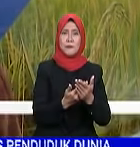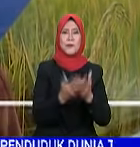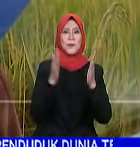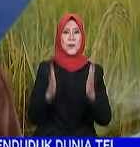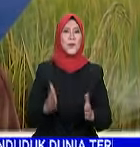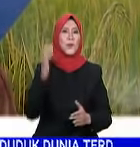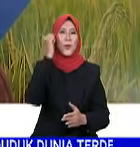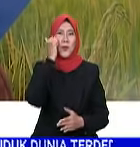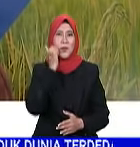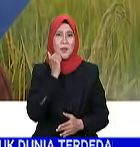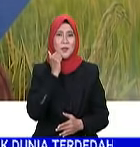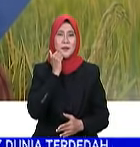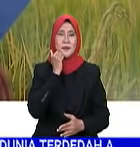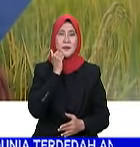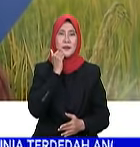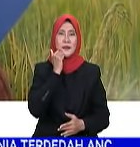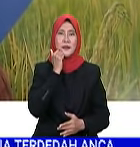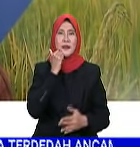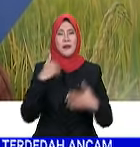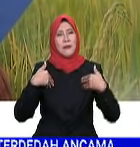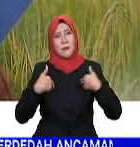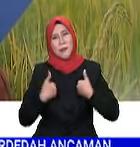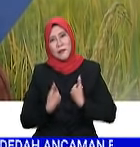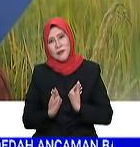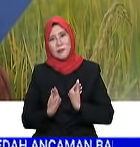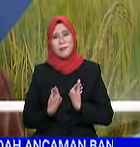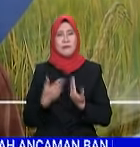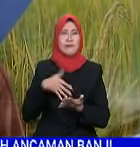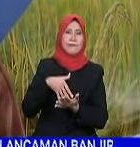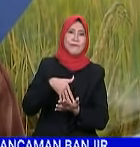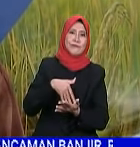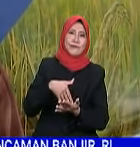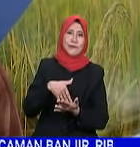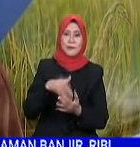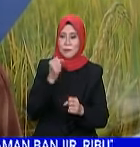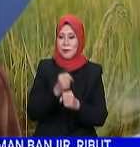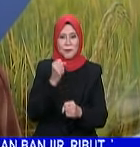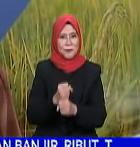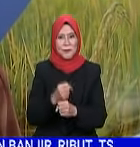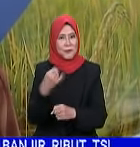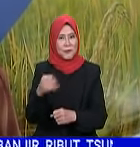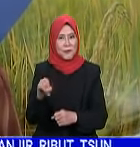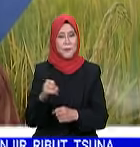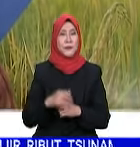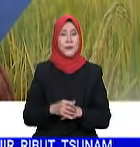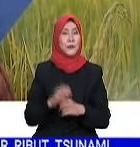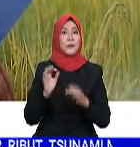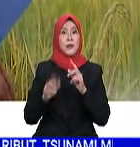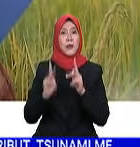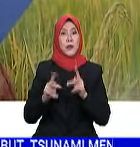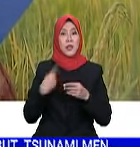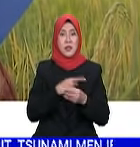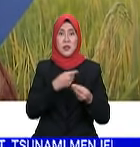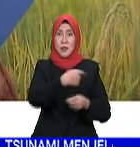tua bagi tak larat dah, tak kuat dah, tak ada tenaga untuk bekerja. Jadi bila kita pajak bagi